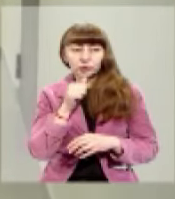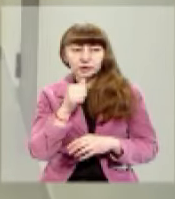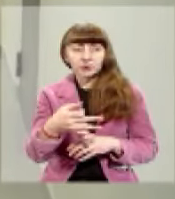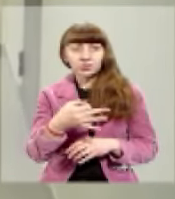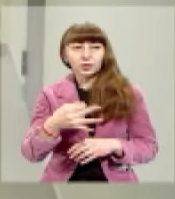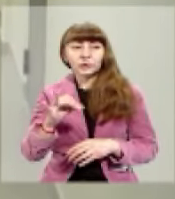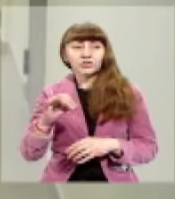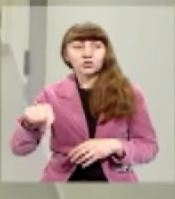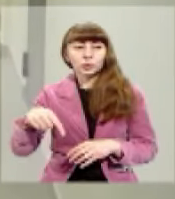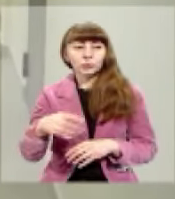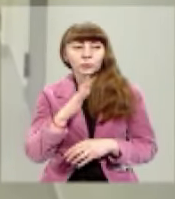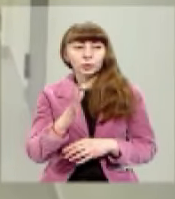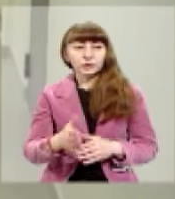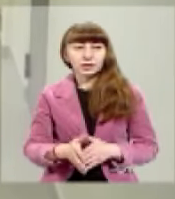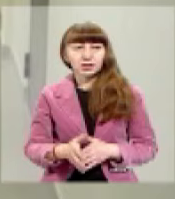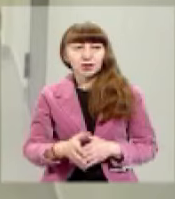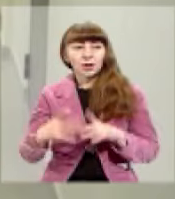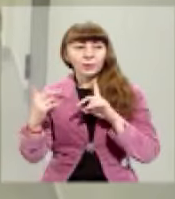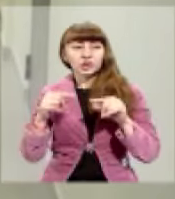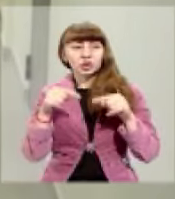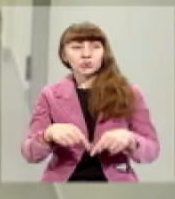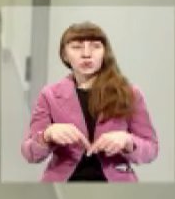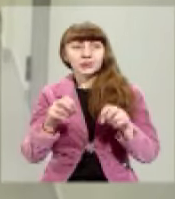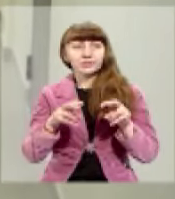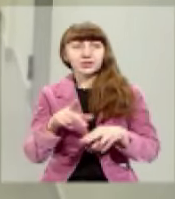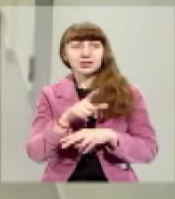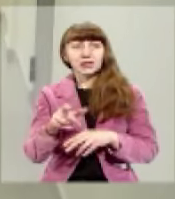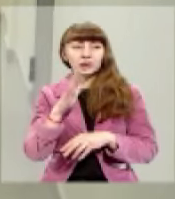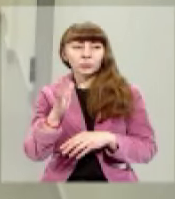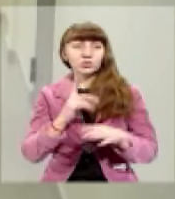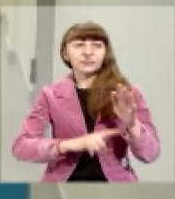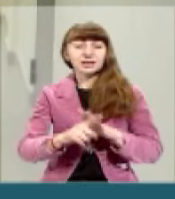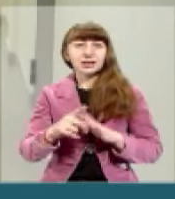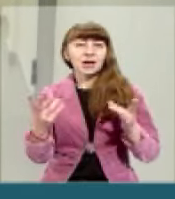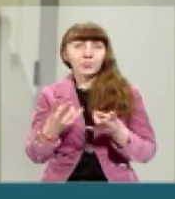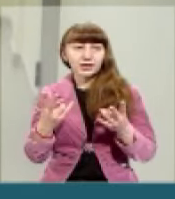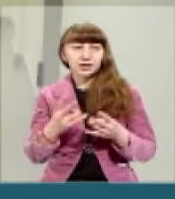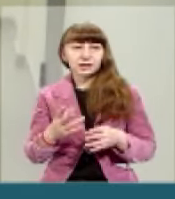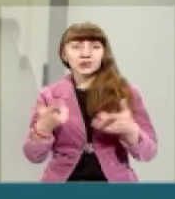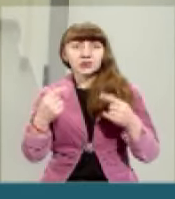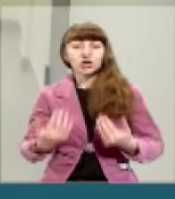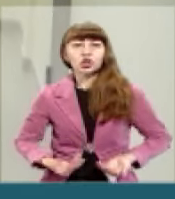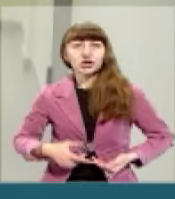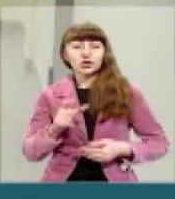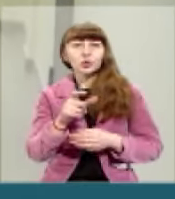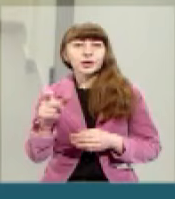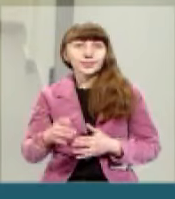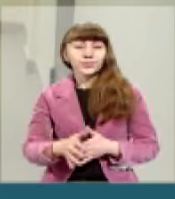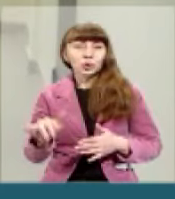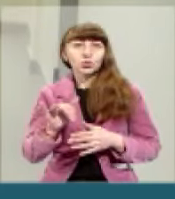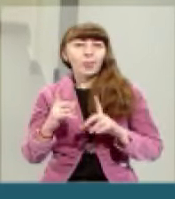в городе Рудном. Будут прибывать сюда специалисты, и, конечно же, будет возникать потребность, где жить этим людям,